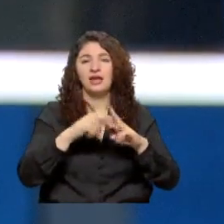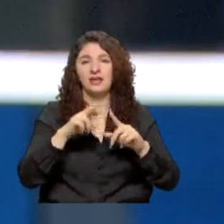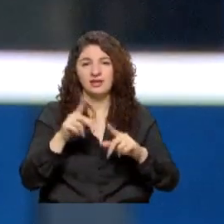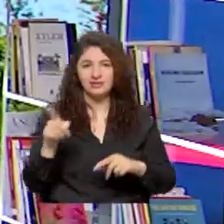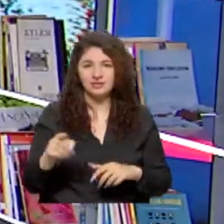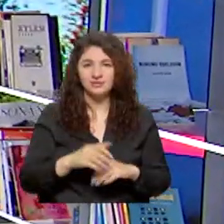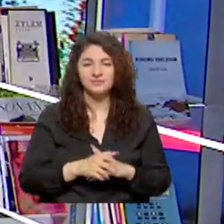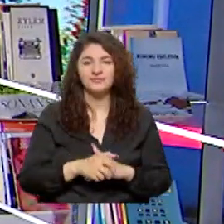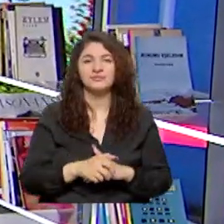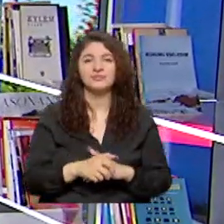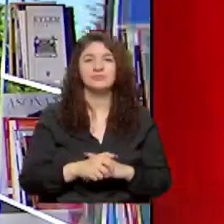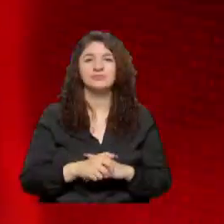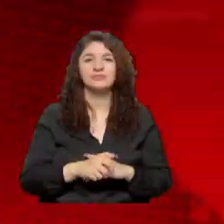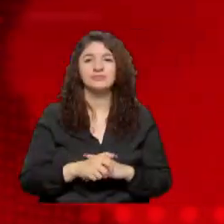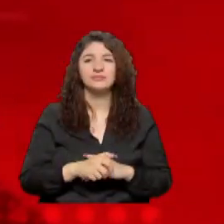Çiftçi